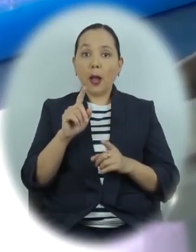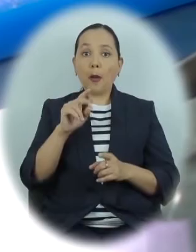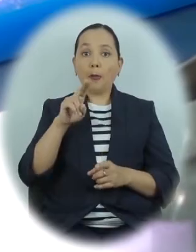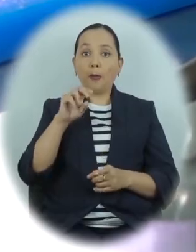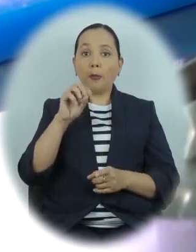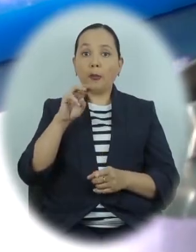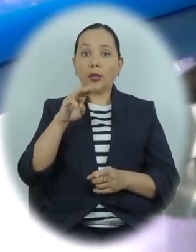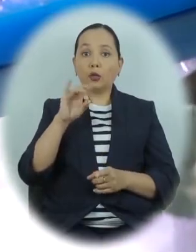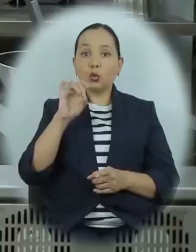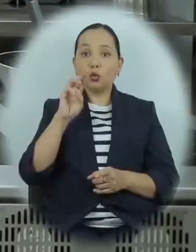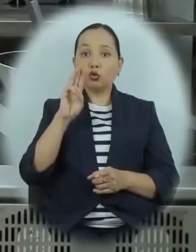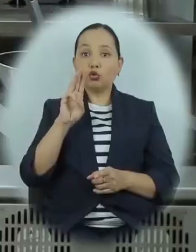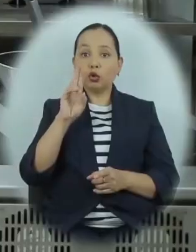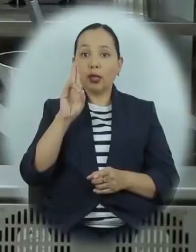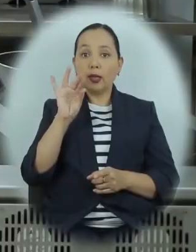петрушки.